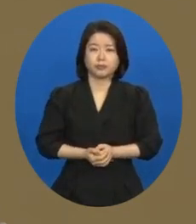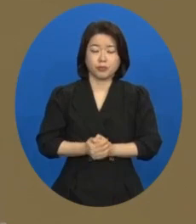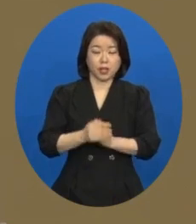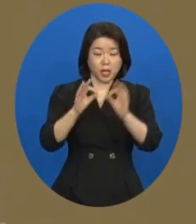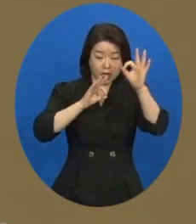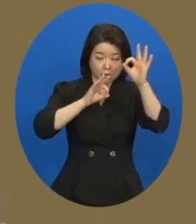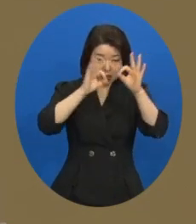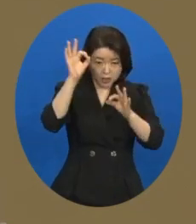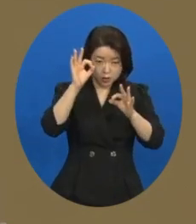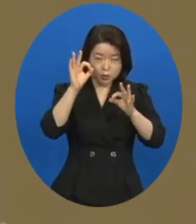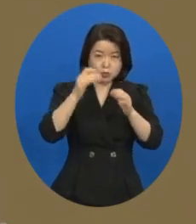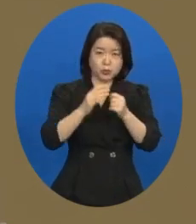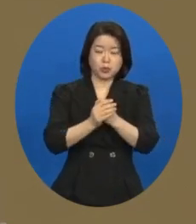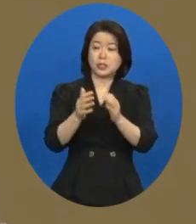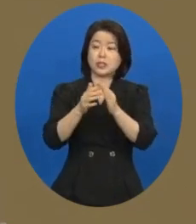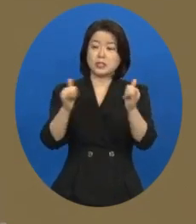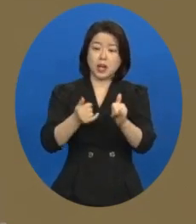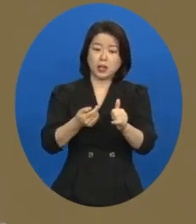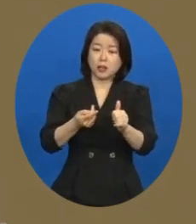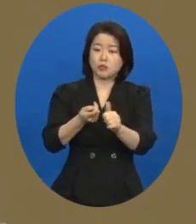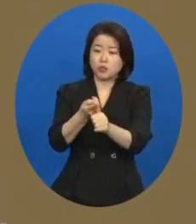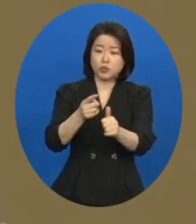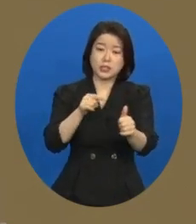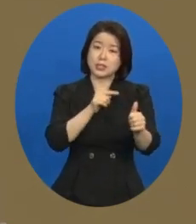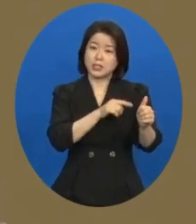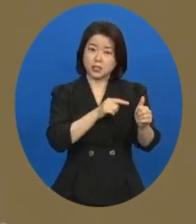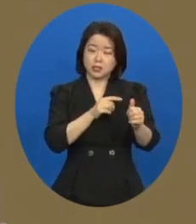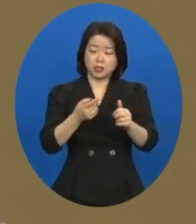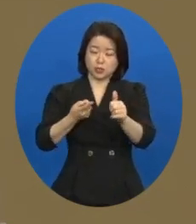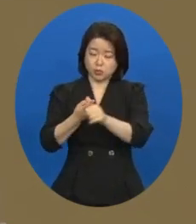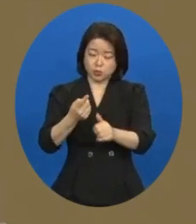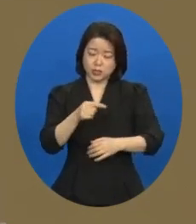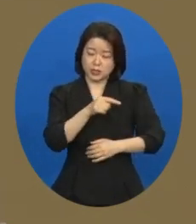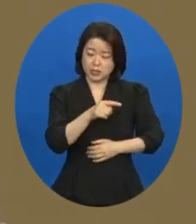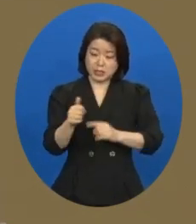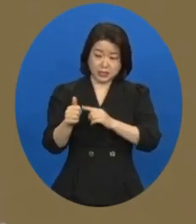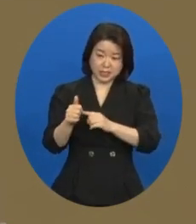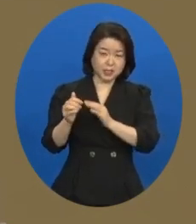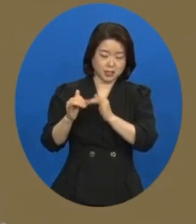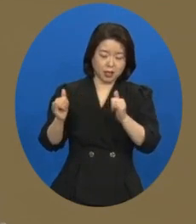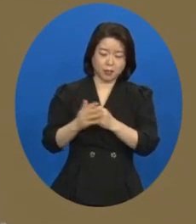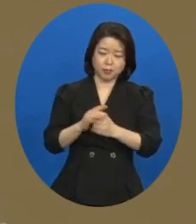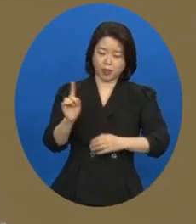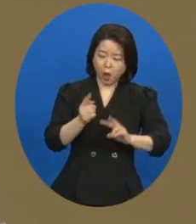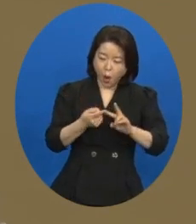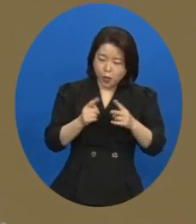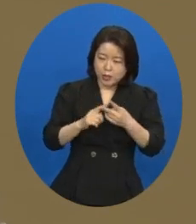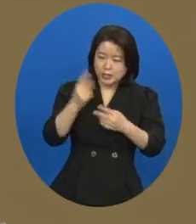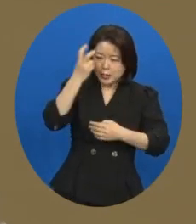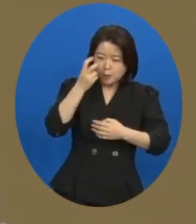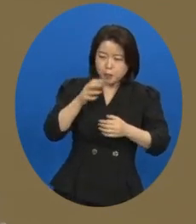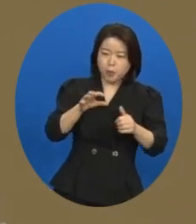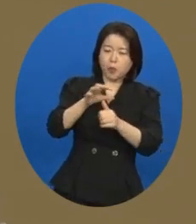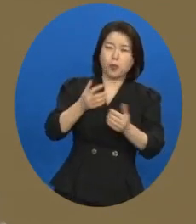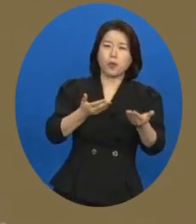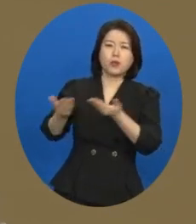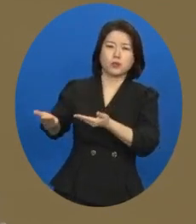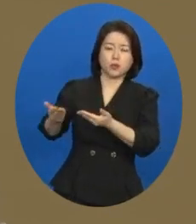실수로 사람을 죽인 그 사람을 어떻든지 보호해 주라. 그 영혼을 지켜주라고 하는